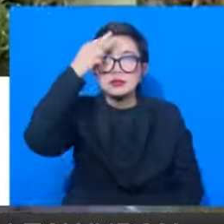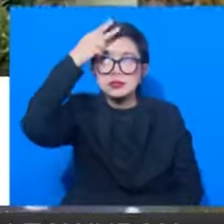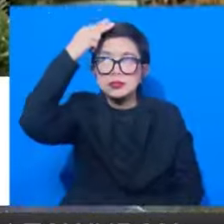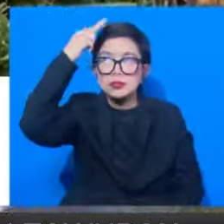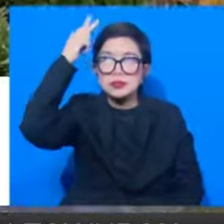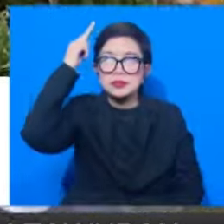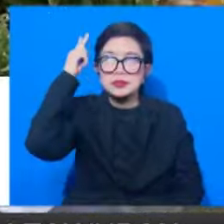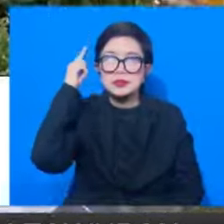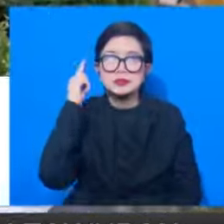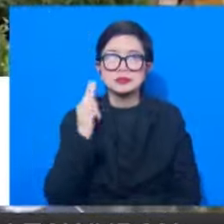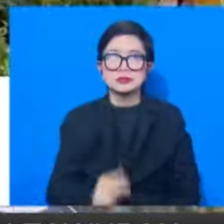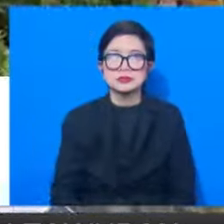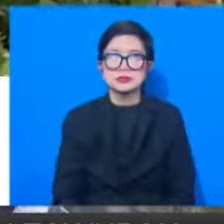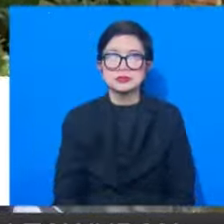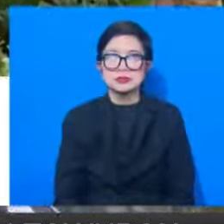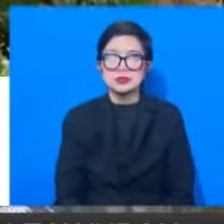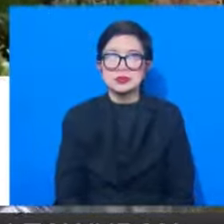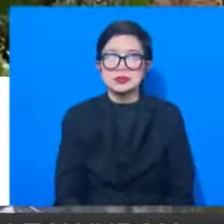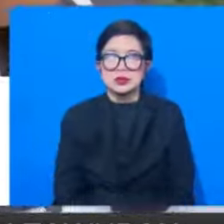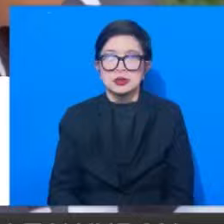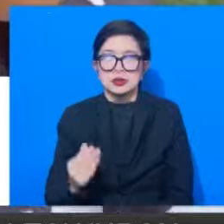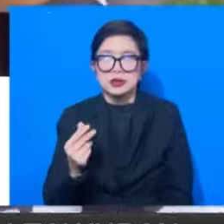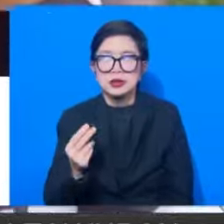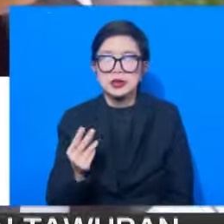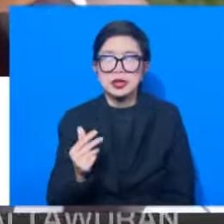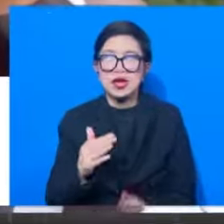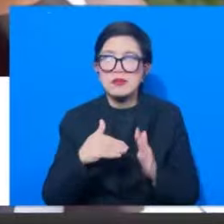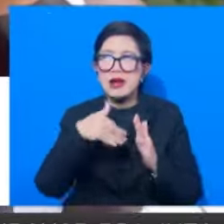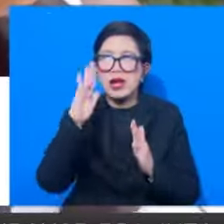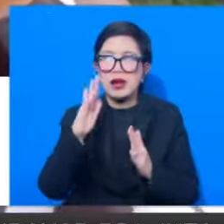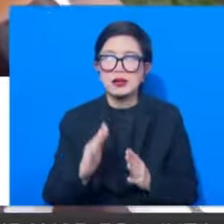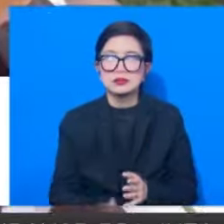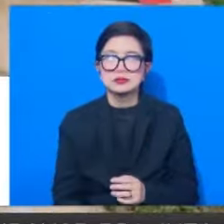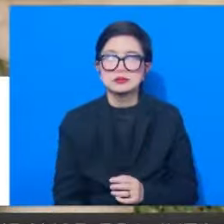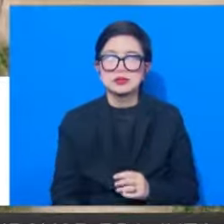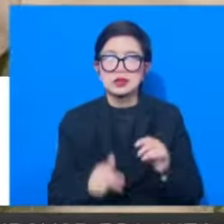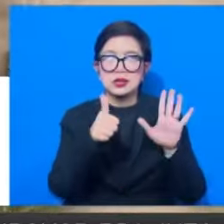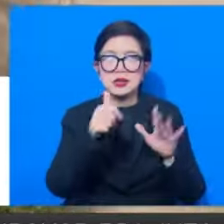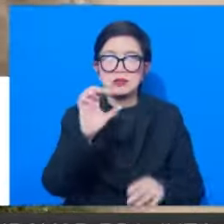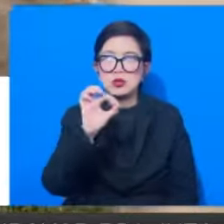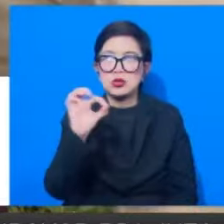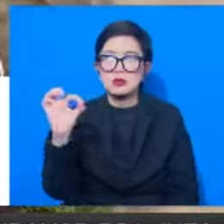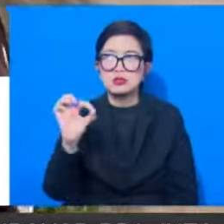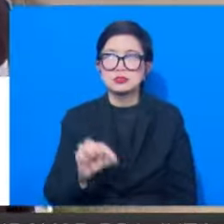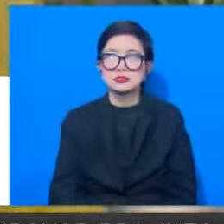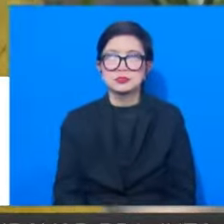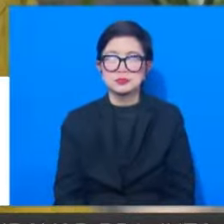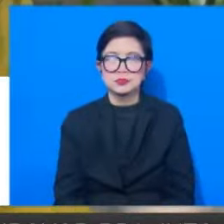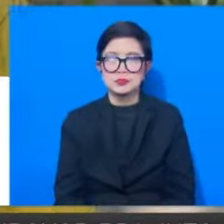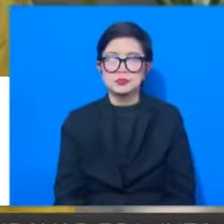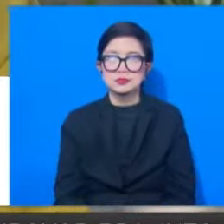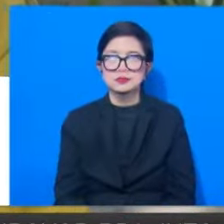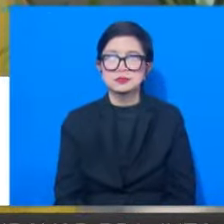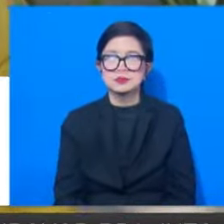Meski begitu, jasa pangkas rambut panggilan dikenakan biaya lebih tinggi, yakni sebesar Rp60.000.